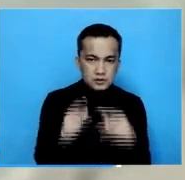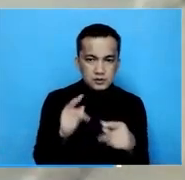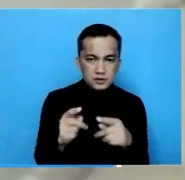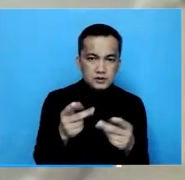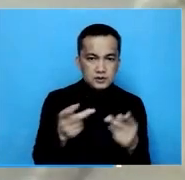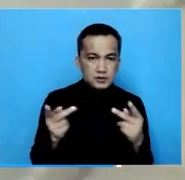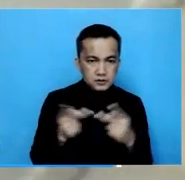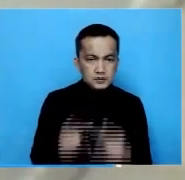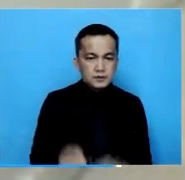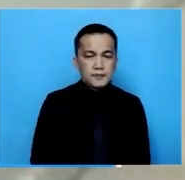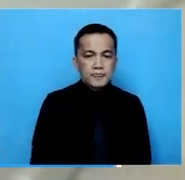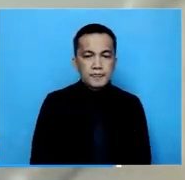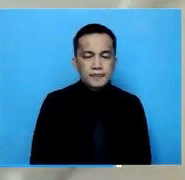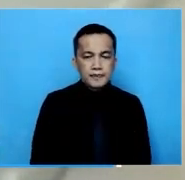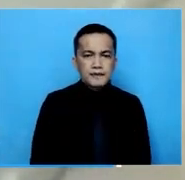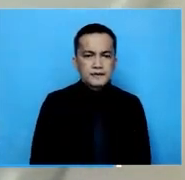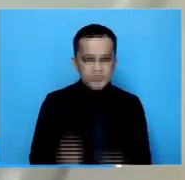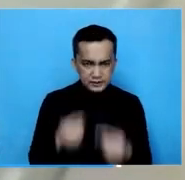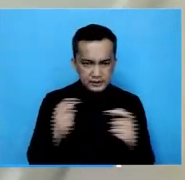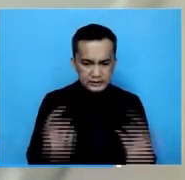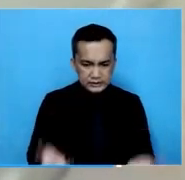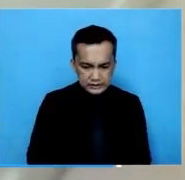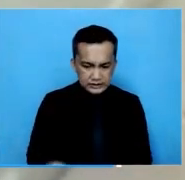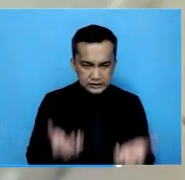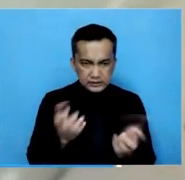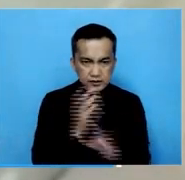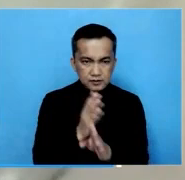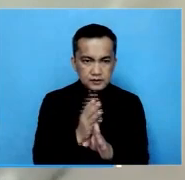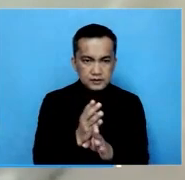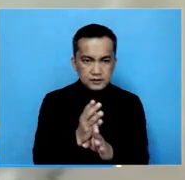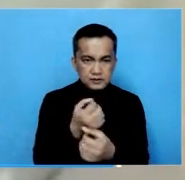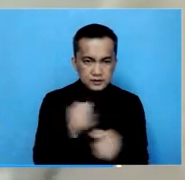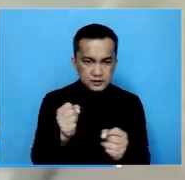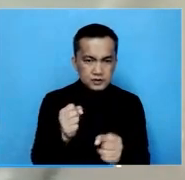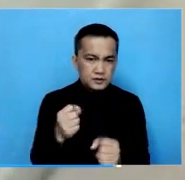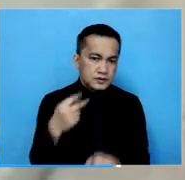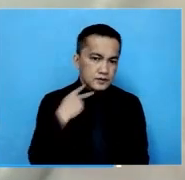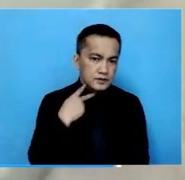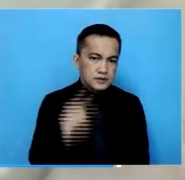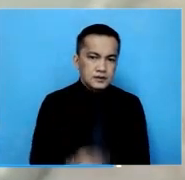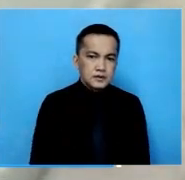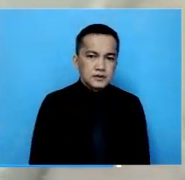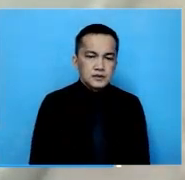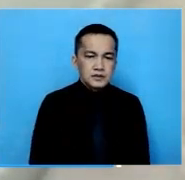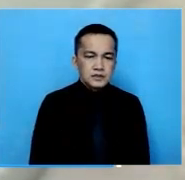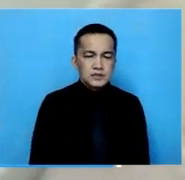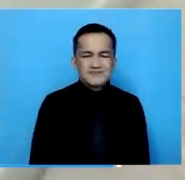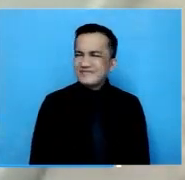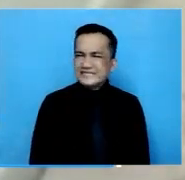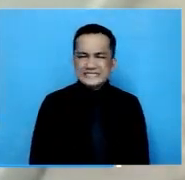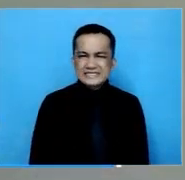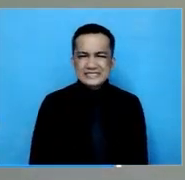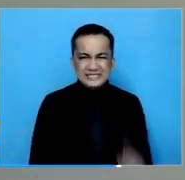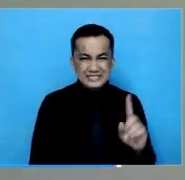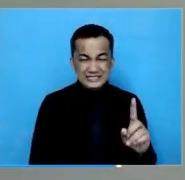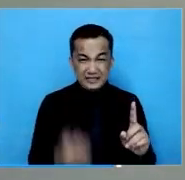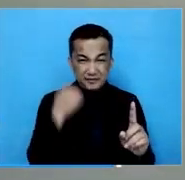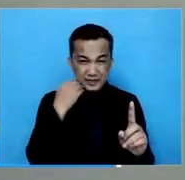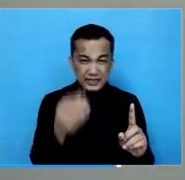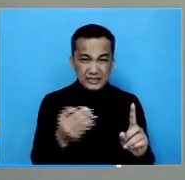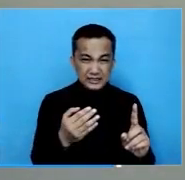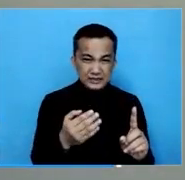lugar. Napilit inangat ang bus para masalba ang mga naipit. Isa ang patay sa disgrasya